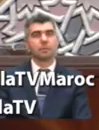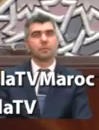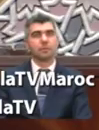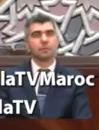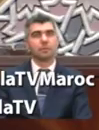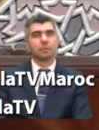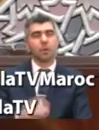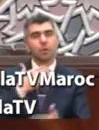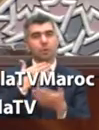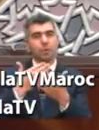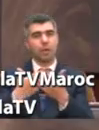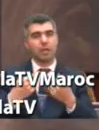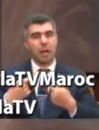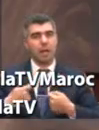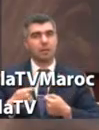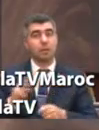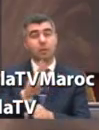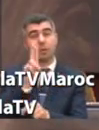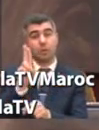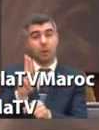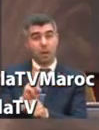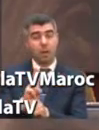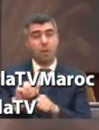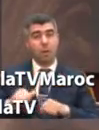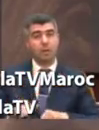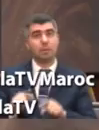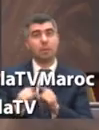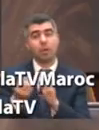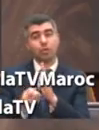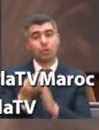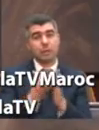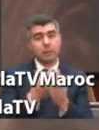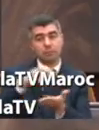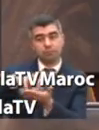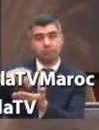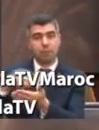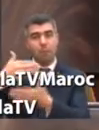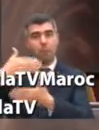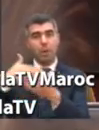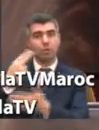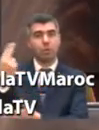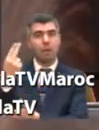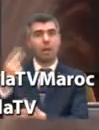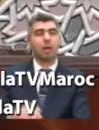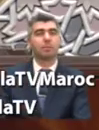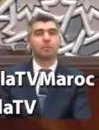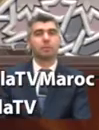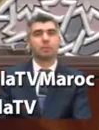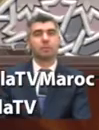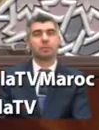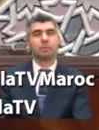شكرا سيد الرئيس. نسائلكم سيد الوزير عن إمكانية خلق جامعات جديدة ببعض مناطق المملكة. جواب سيد